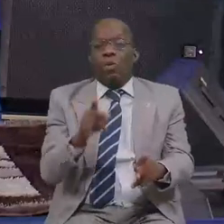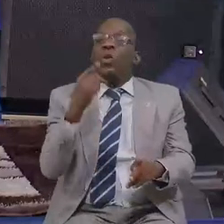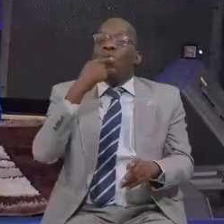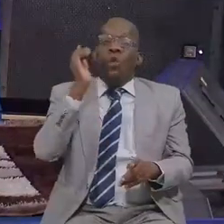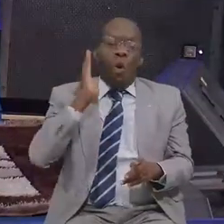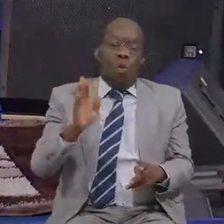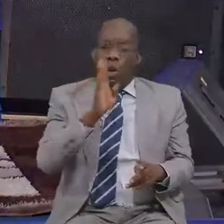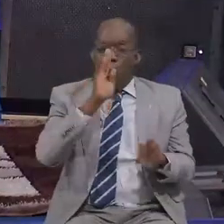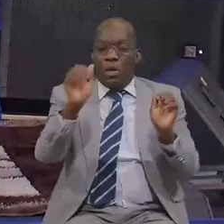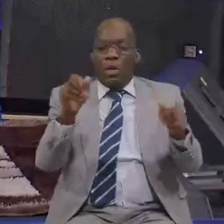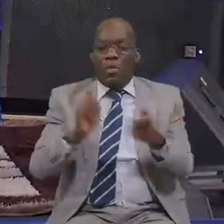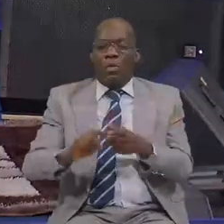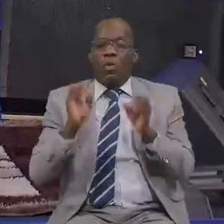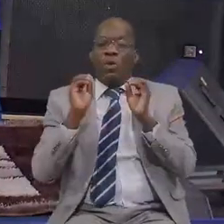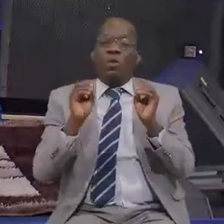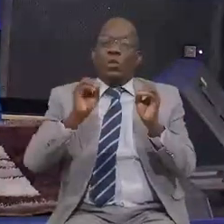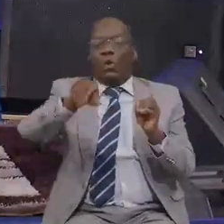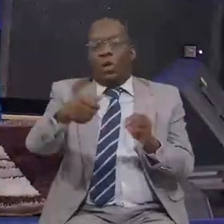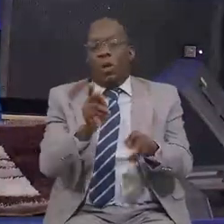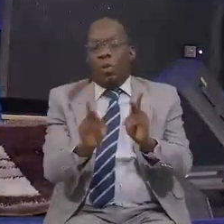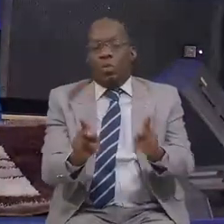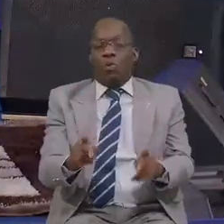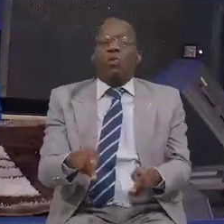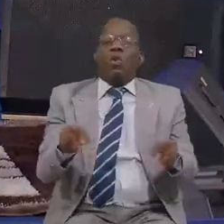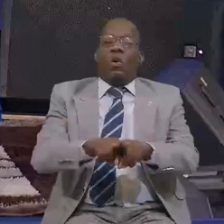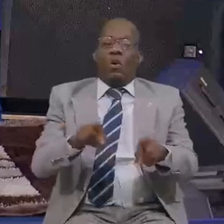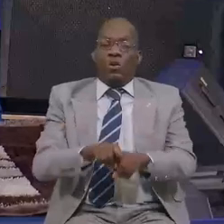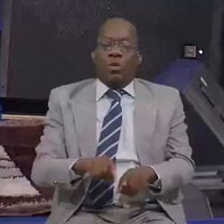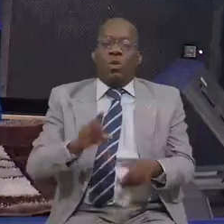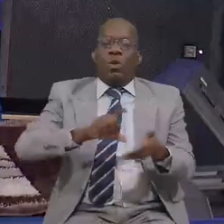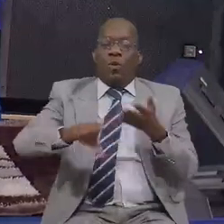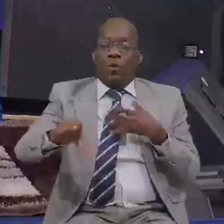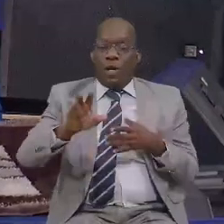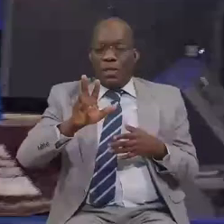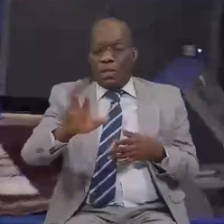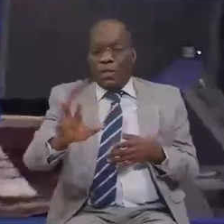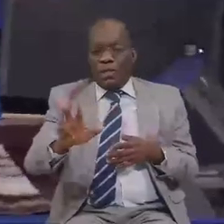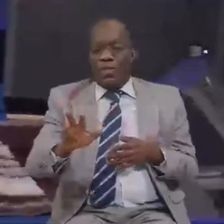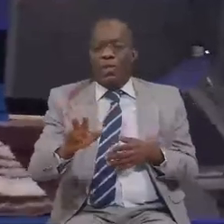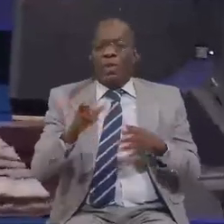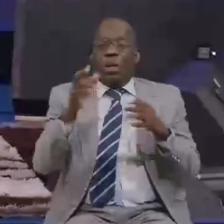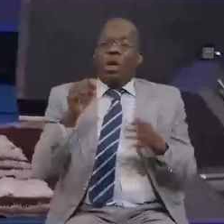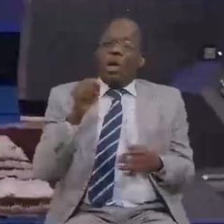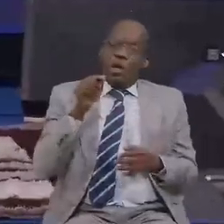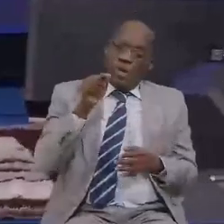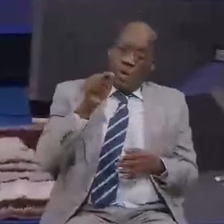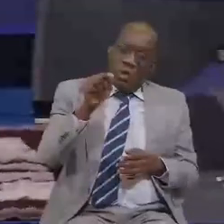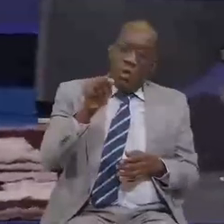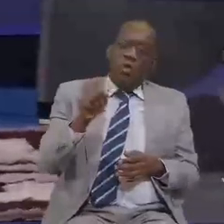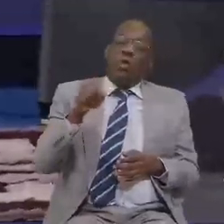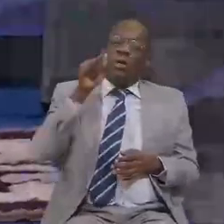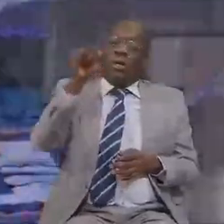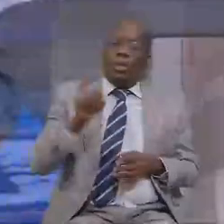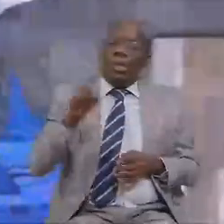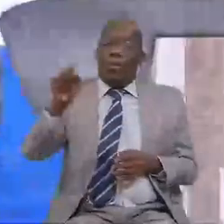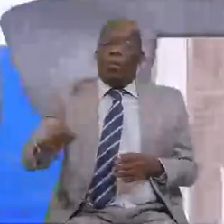à d'autres. Maintenant, dans le verset 3, il dit, « Souffre avec moi comme un bon soldat